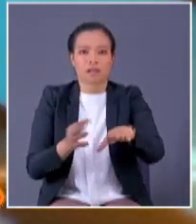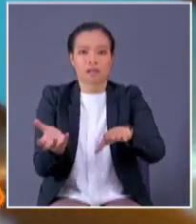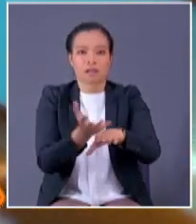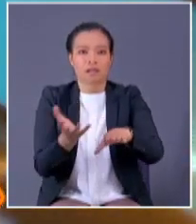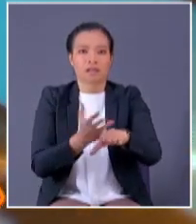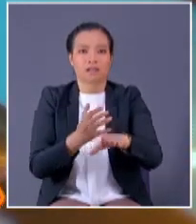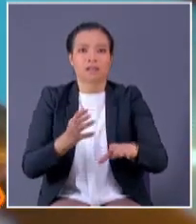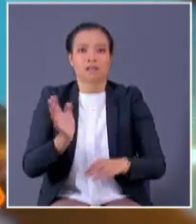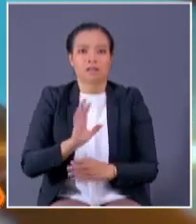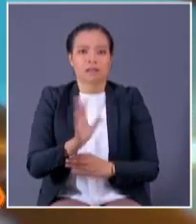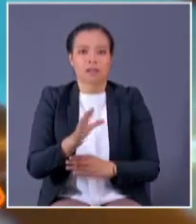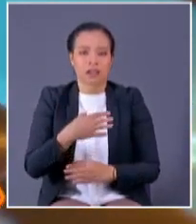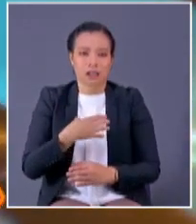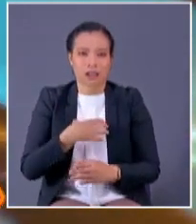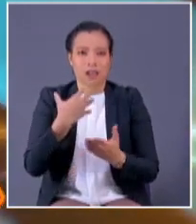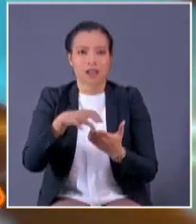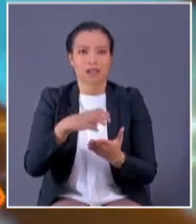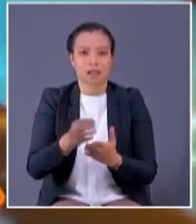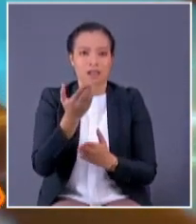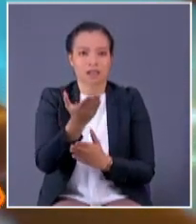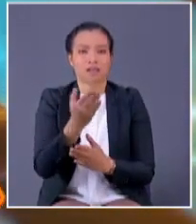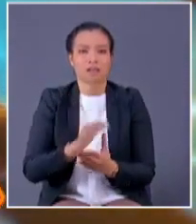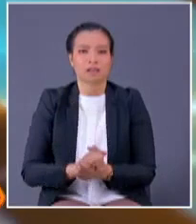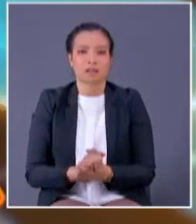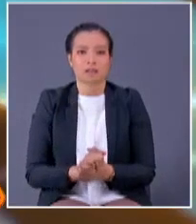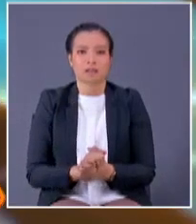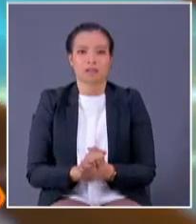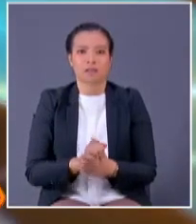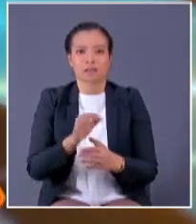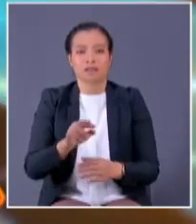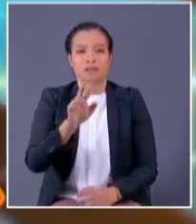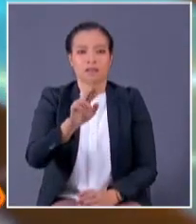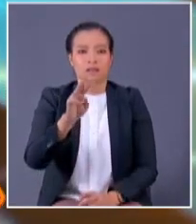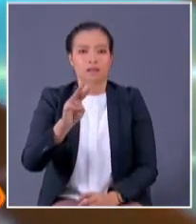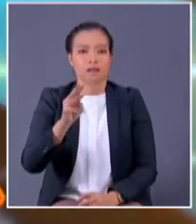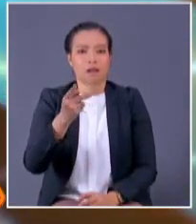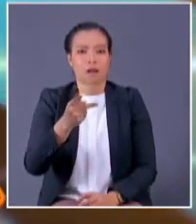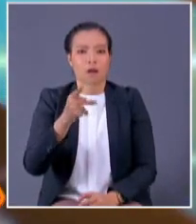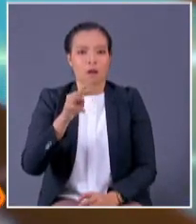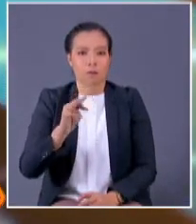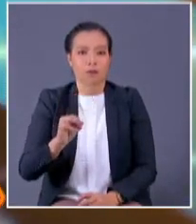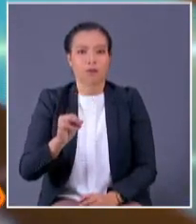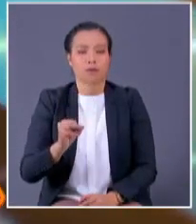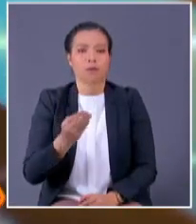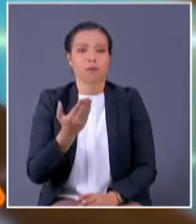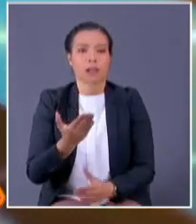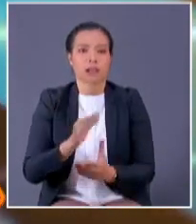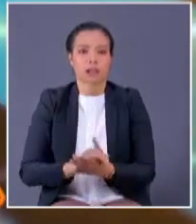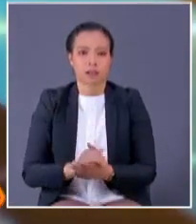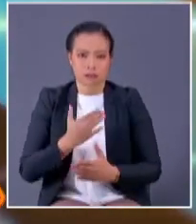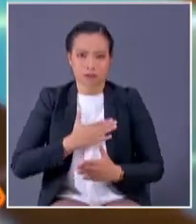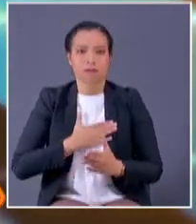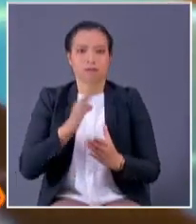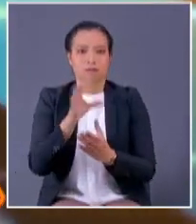พราะนั้นอยากจะเรียนแล้วก็ขอร้องไปทางอย่างพนักท่านรัฐมนตรีคมนาคมนะครับว่าก่อนที่ท่านจะบังคับใช้เนี่ยผมเห็นด้วยนะ